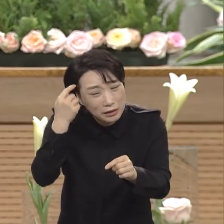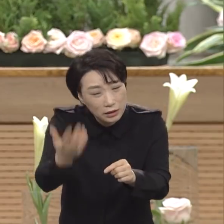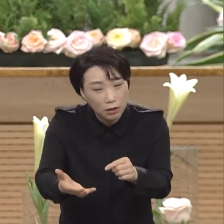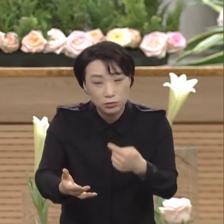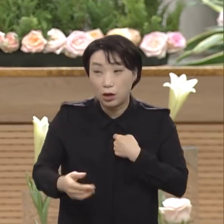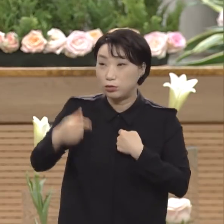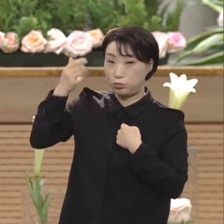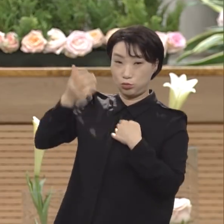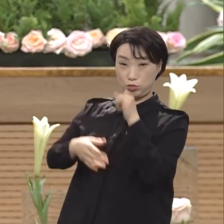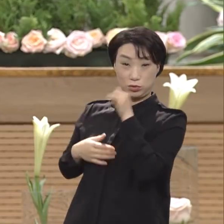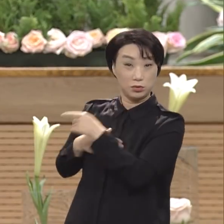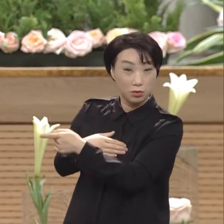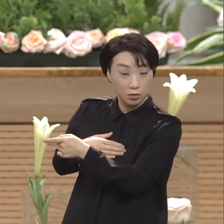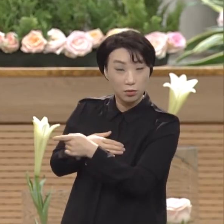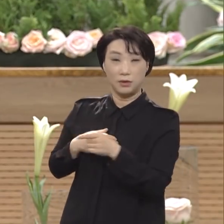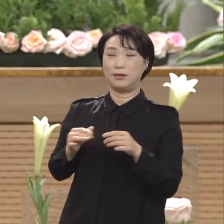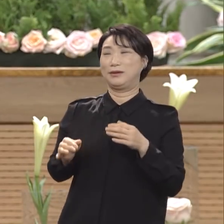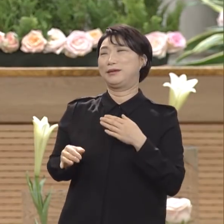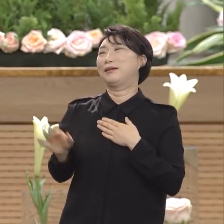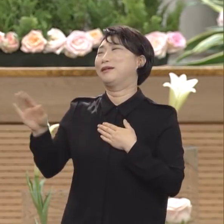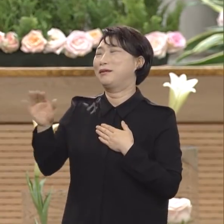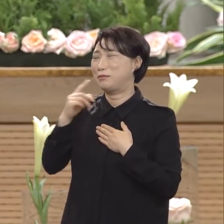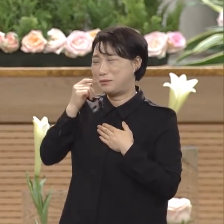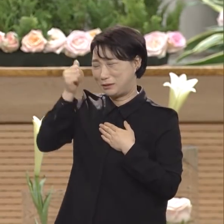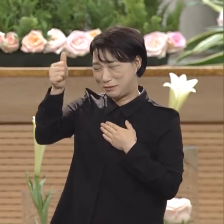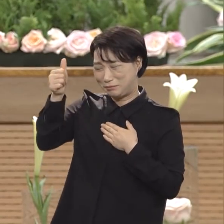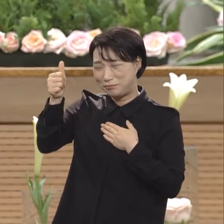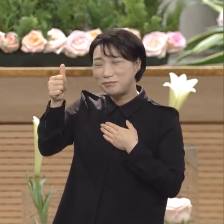그렇게 묻더라고. 그래서 목사님